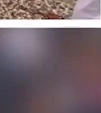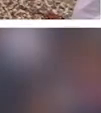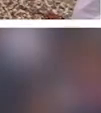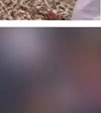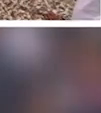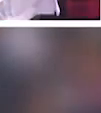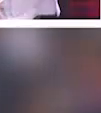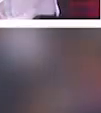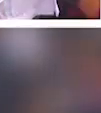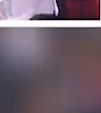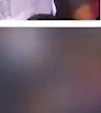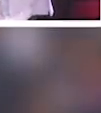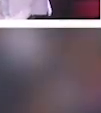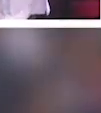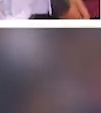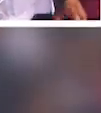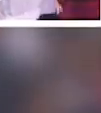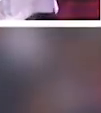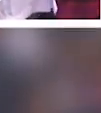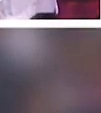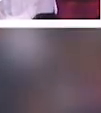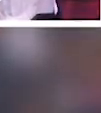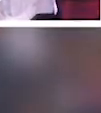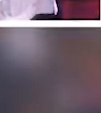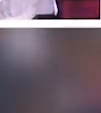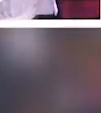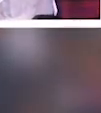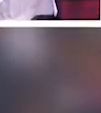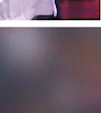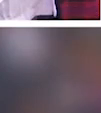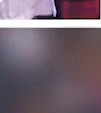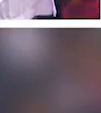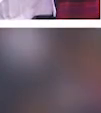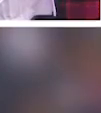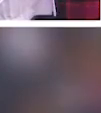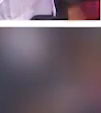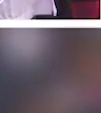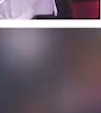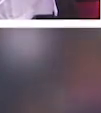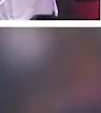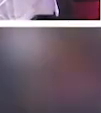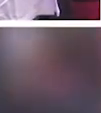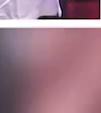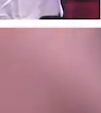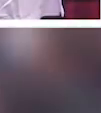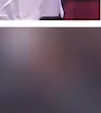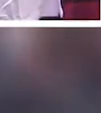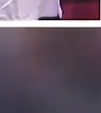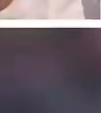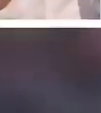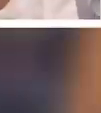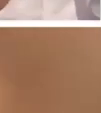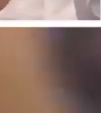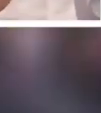15 Juni 2024, sehingga Idul Adha jatuh pada hari ini ataupun sama dengan keputusan pemerintah Arab Saudi. Berdasarkan pemantauan kami, lebih dari